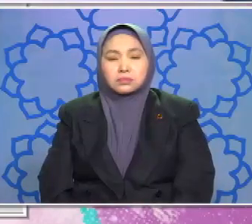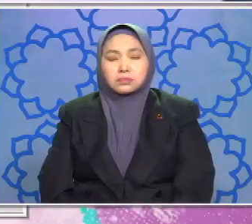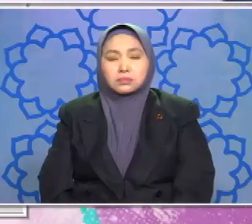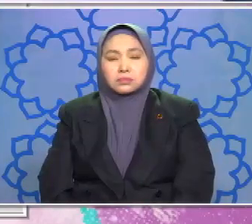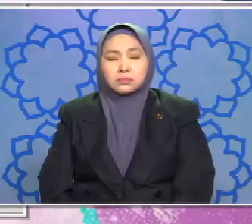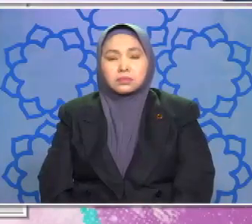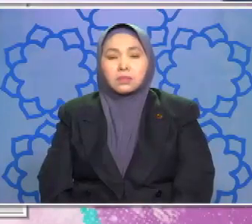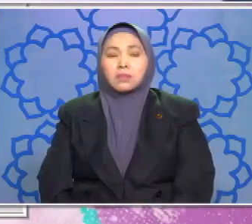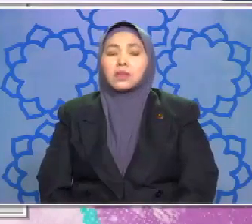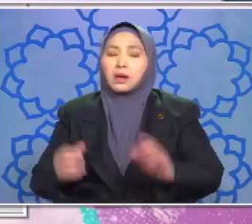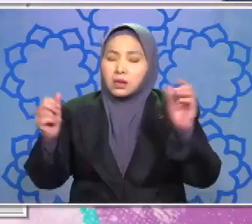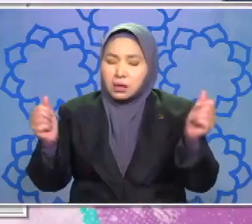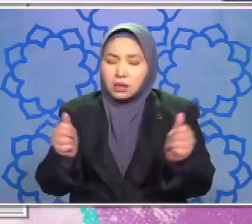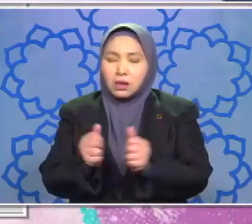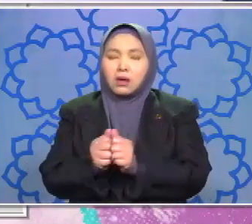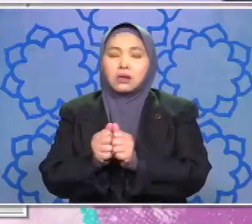وَالشَّمَائِلِ